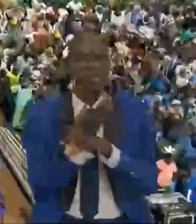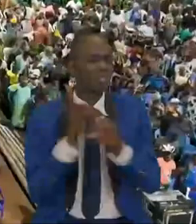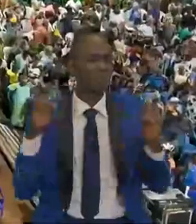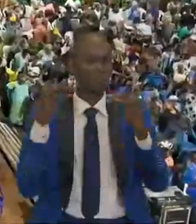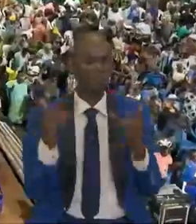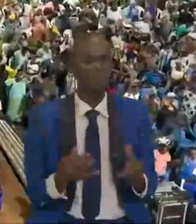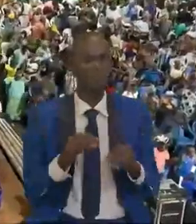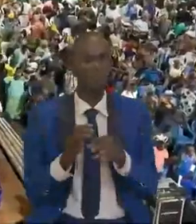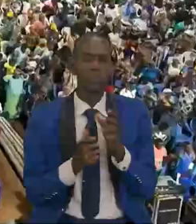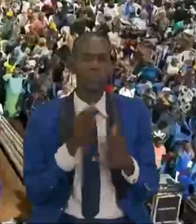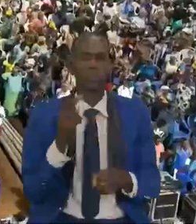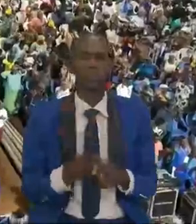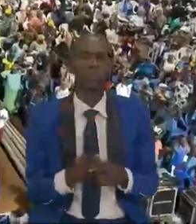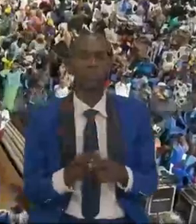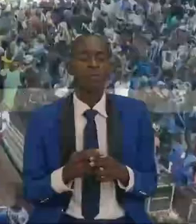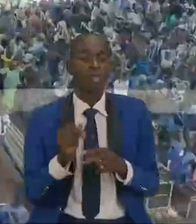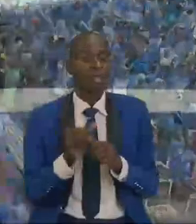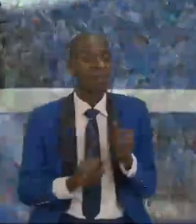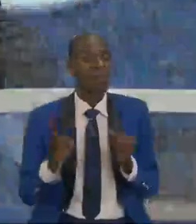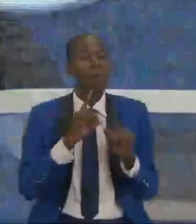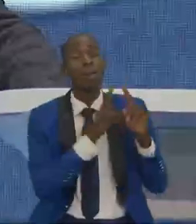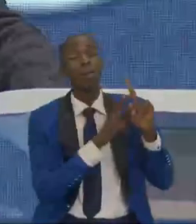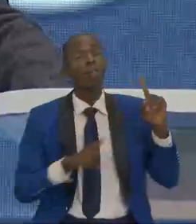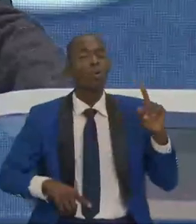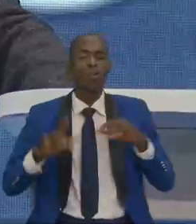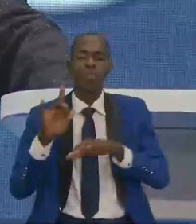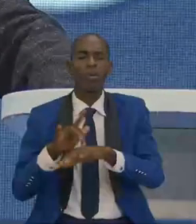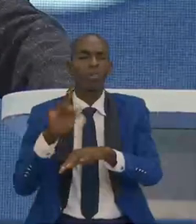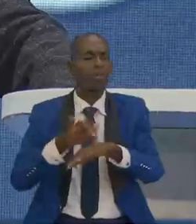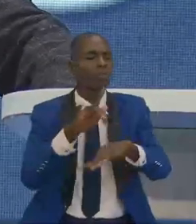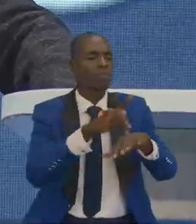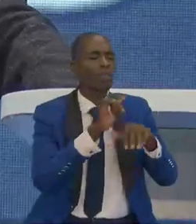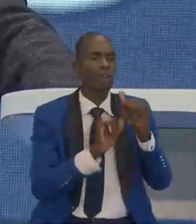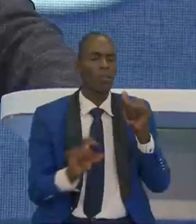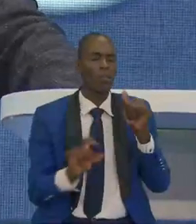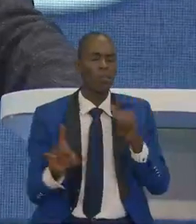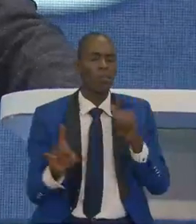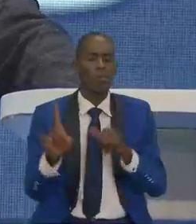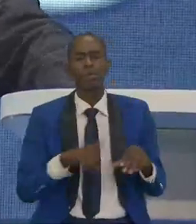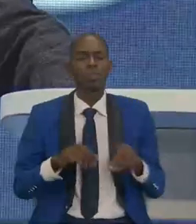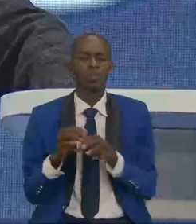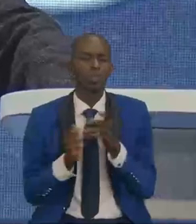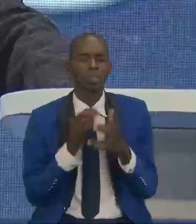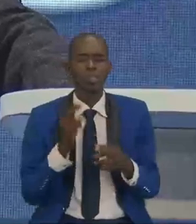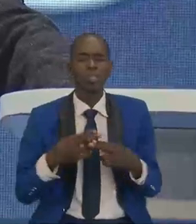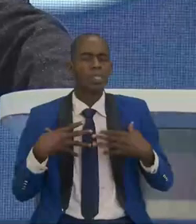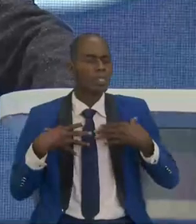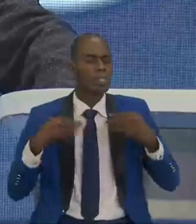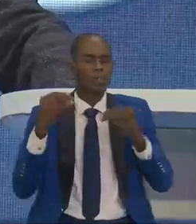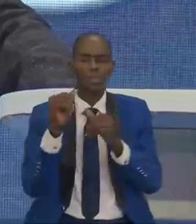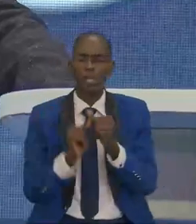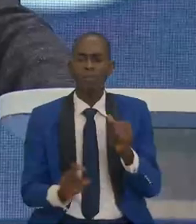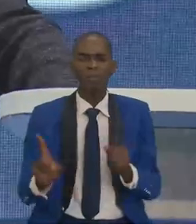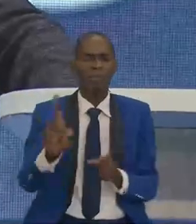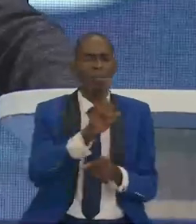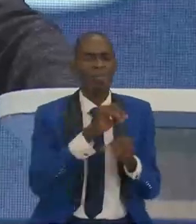Que ça, et que toute folie soit ôtée de votre vie maintenant. Partout maintenant, Seigneur, touche tout le